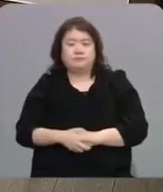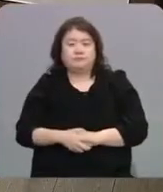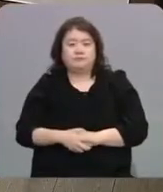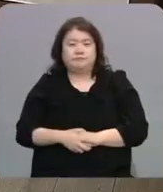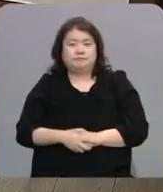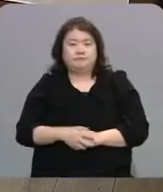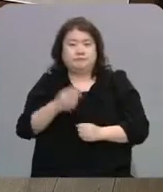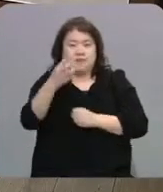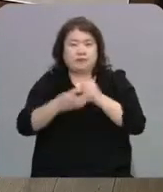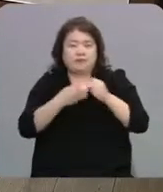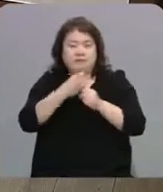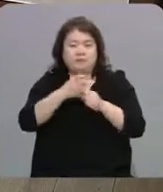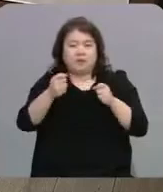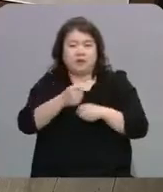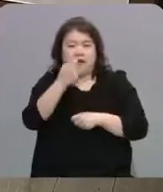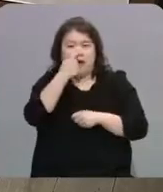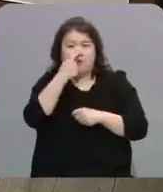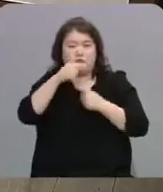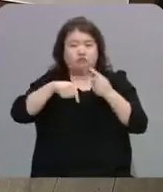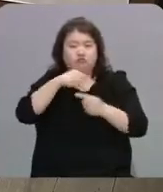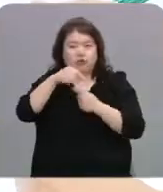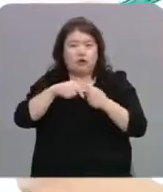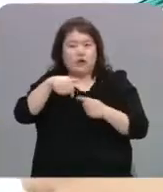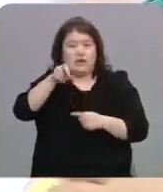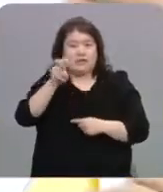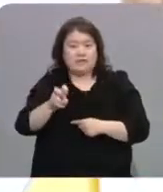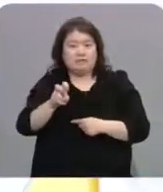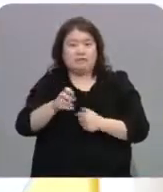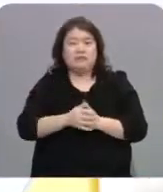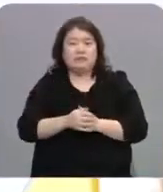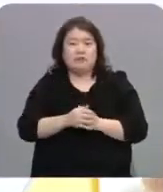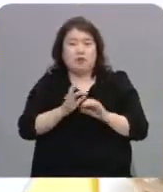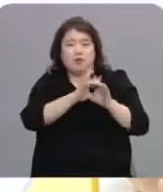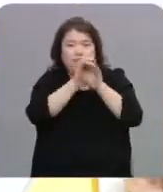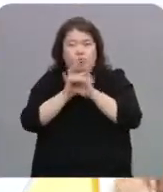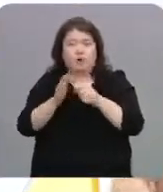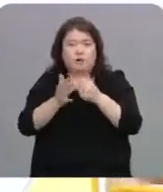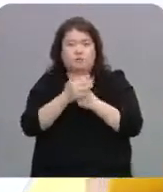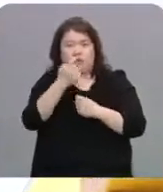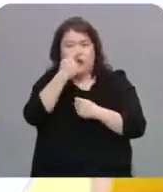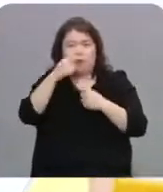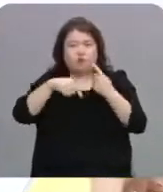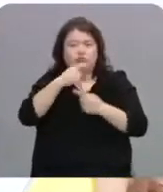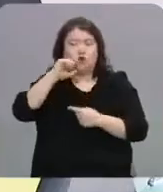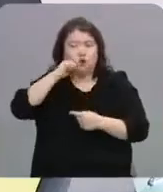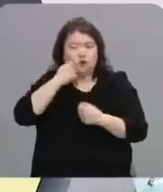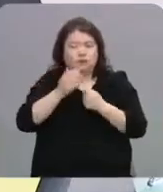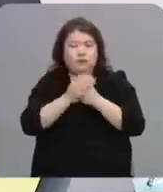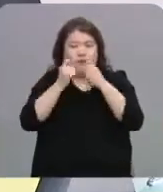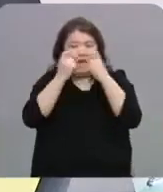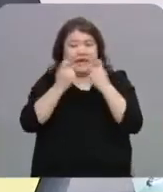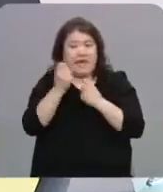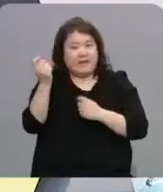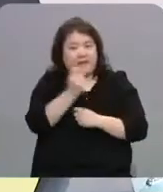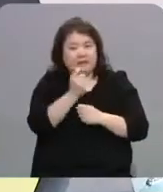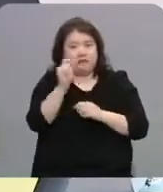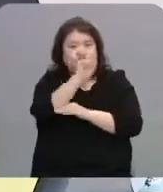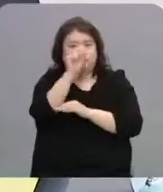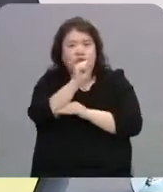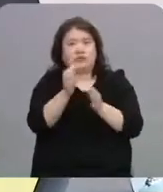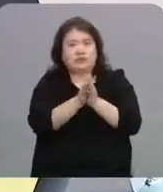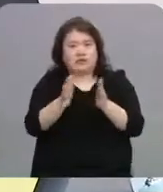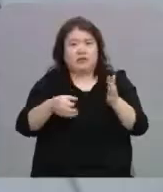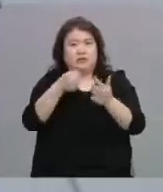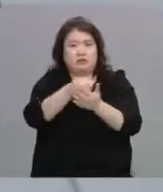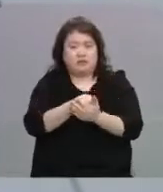30년 가까이 학원을 운영해 왔던 김모씨 코너 입으로 하곤 운영이 어려워지자 개인 택시 운전을 시작하기로 마음